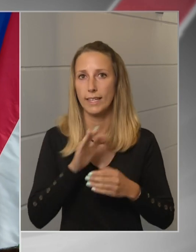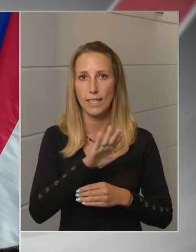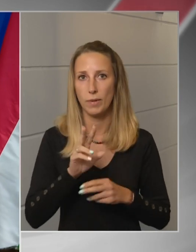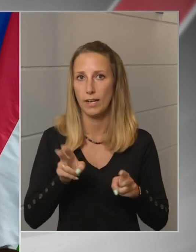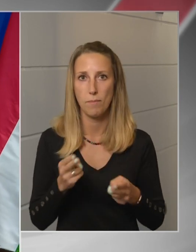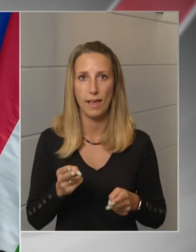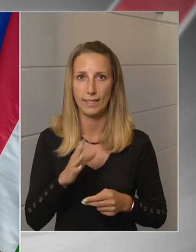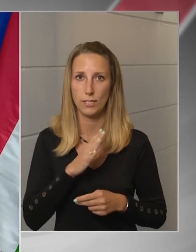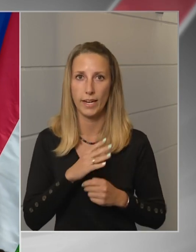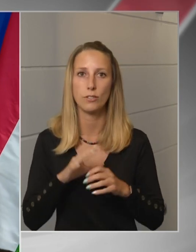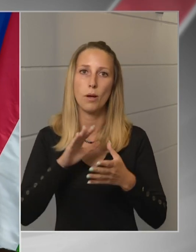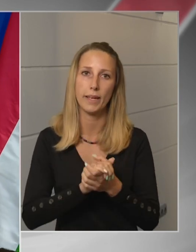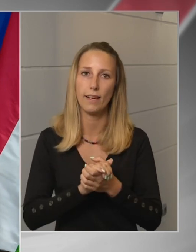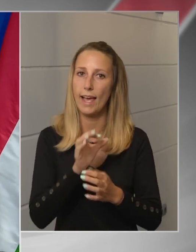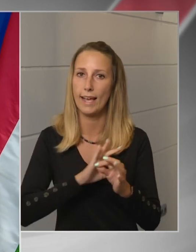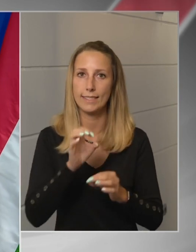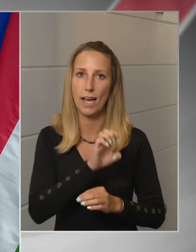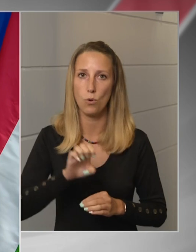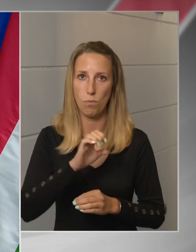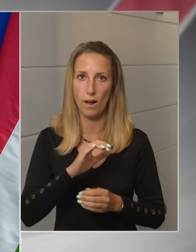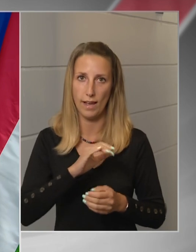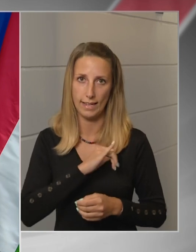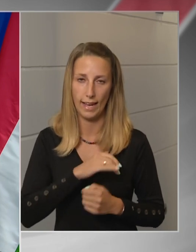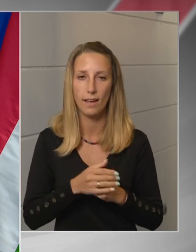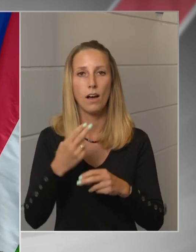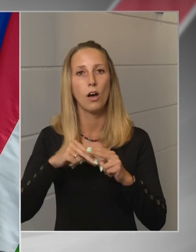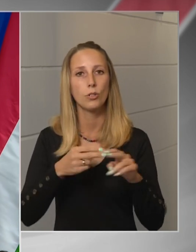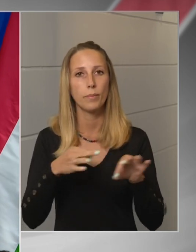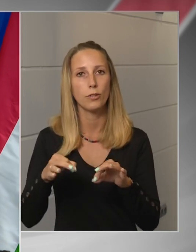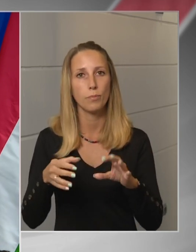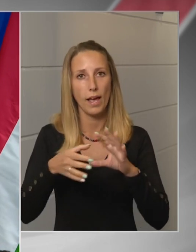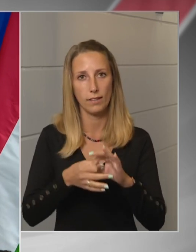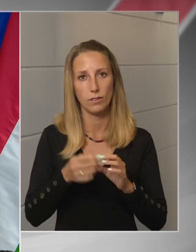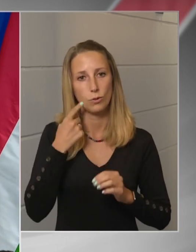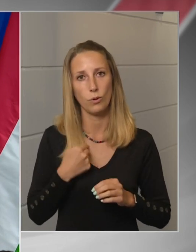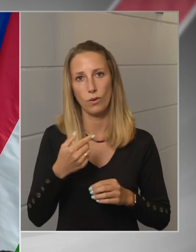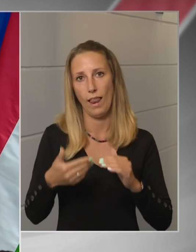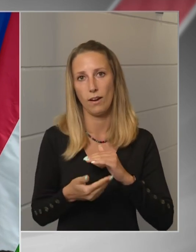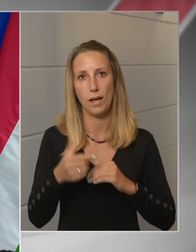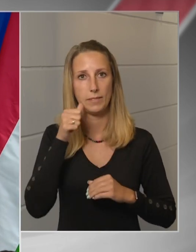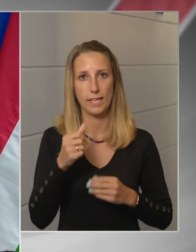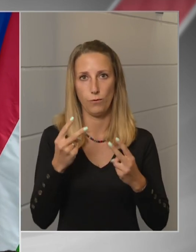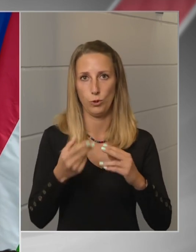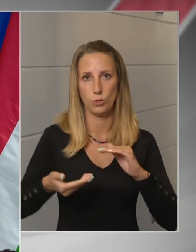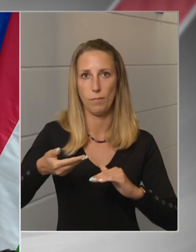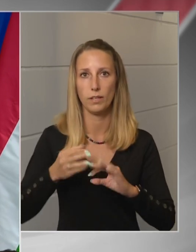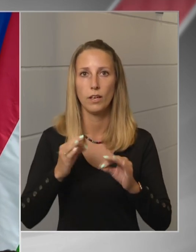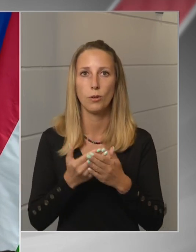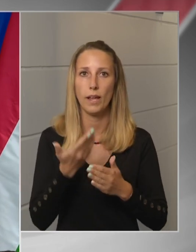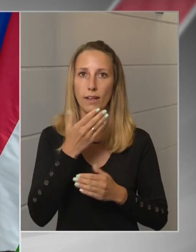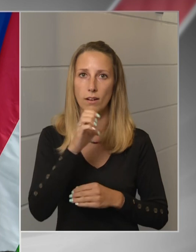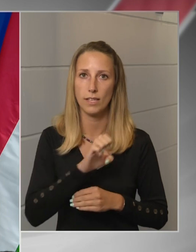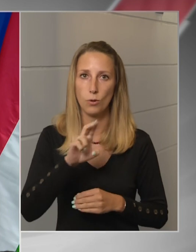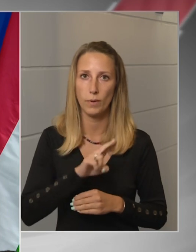a béke egész Európa érdeke. És a többi ügyben pedig tudok mondanább száz fontosabbat, tehát jobb lenne, hogyha az